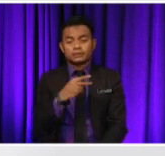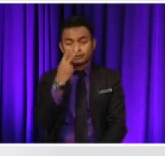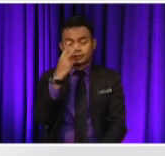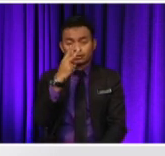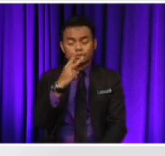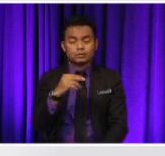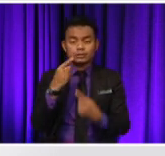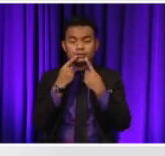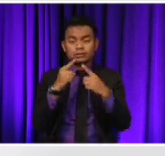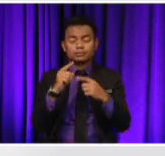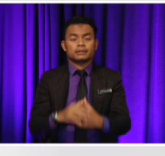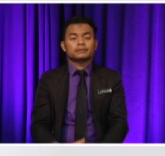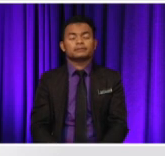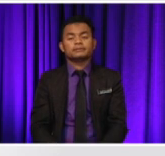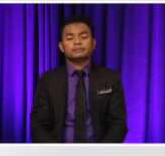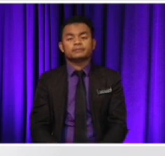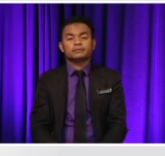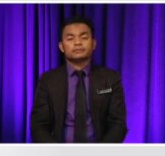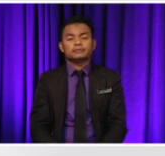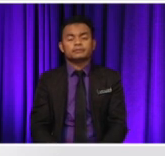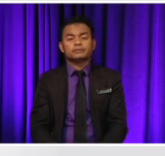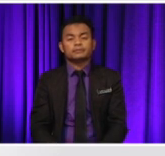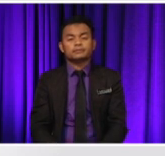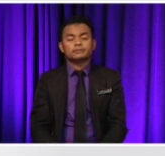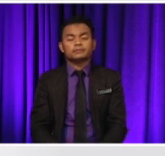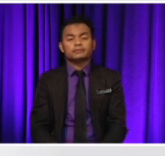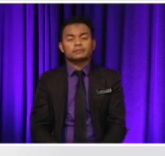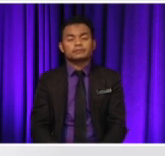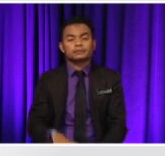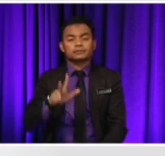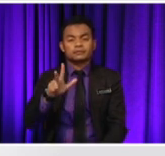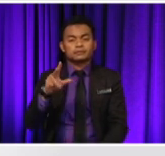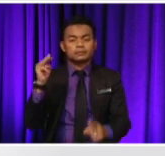menyatakan kepentingan pengurusan dalam organisasi 3 markas